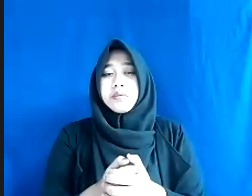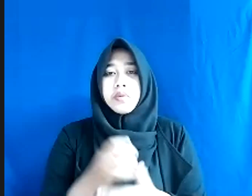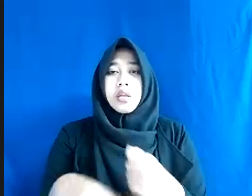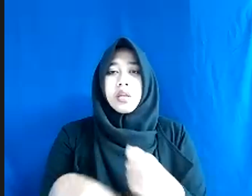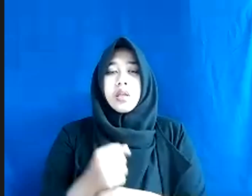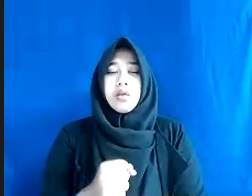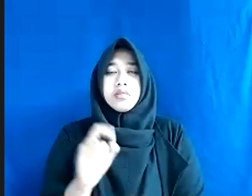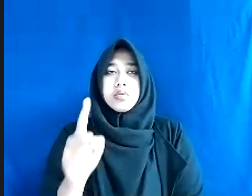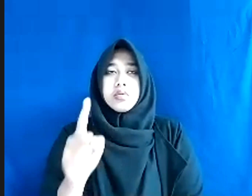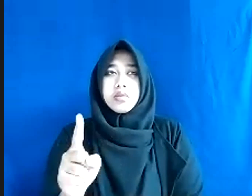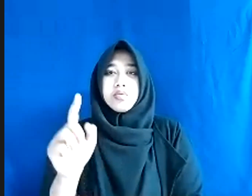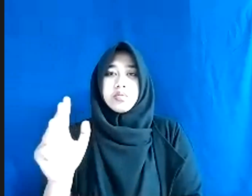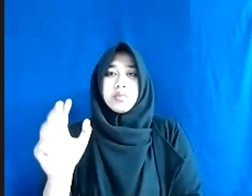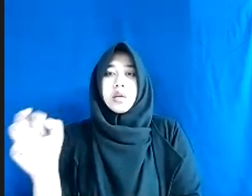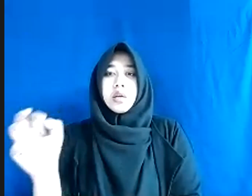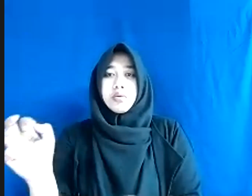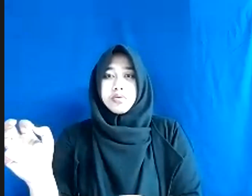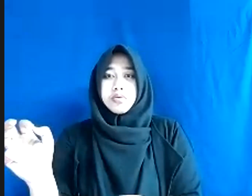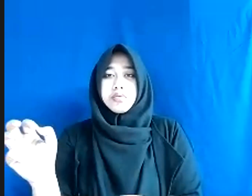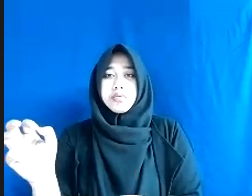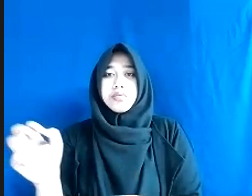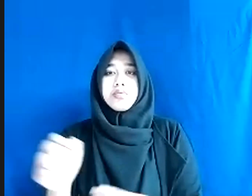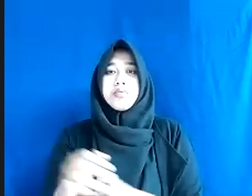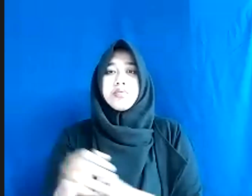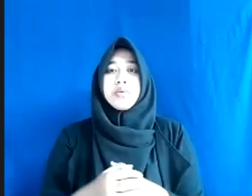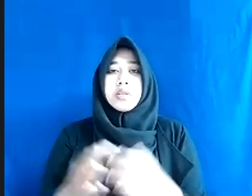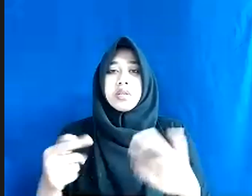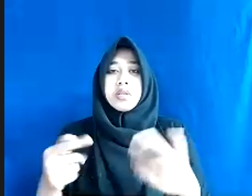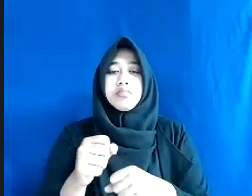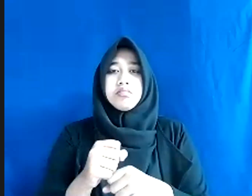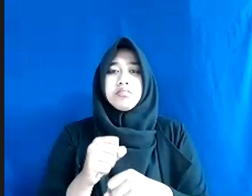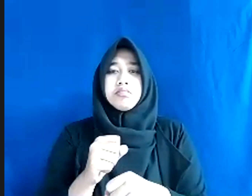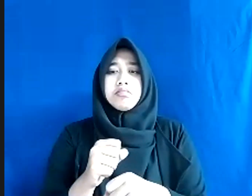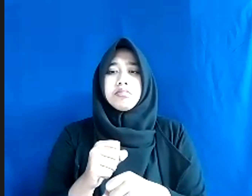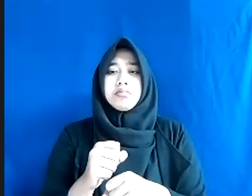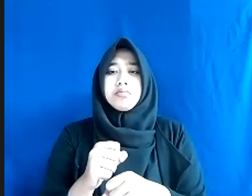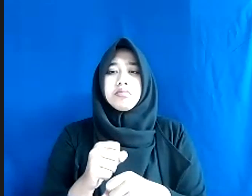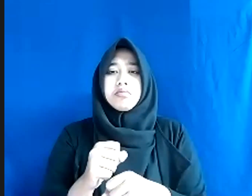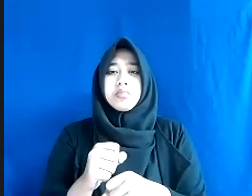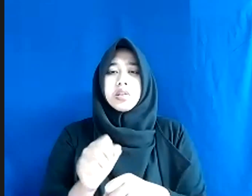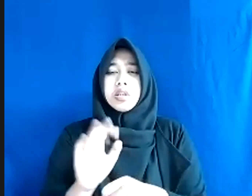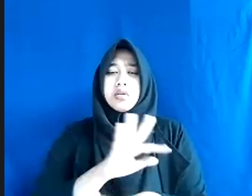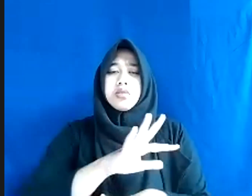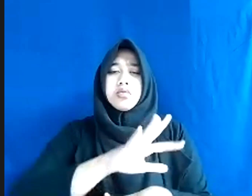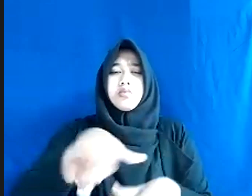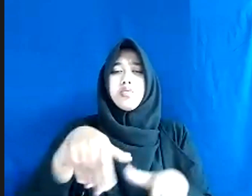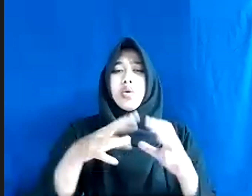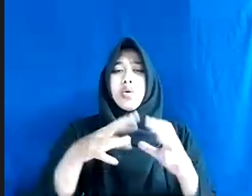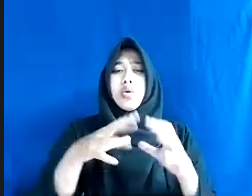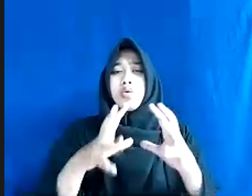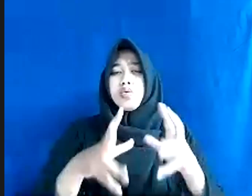ada pandemi meskipun tidak sampai di seluruh dunia gitu ya. Swine flu, kemudian flu Hong Kong, dan